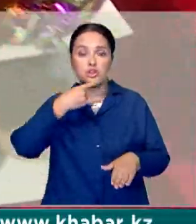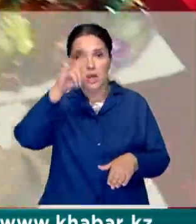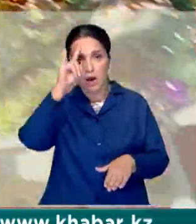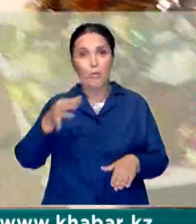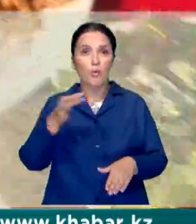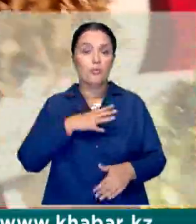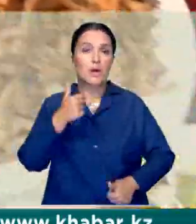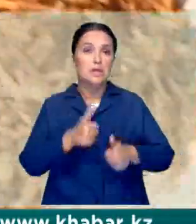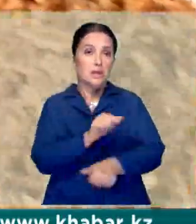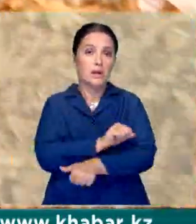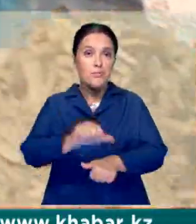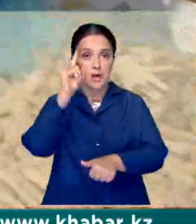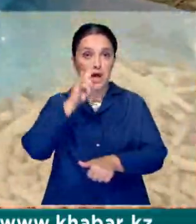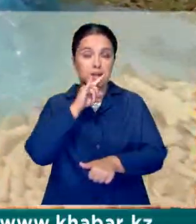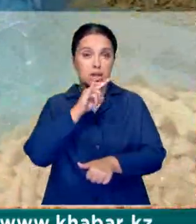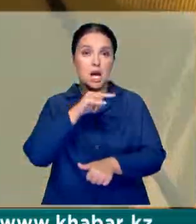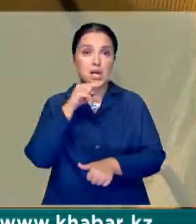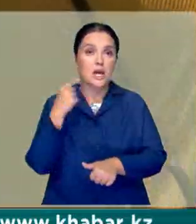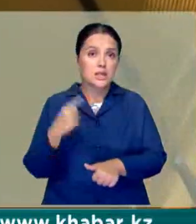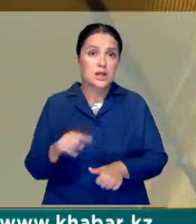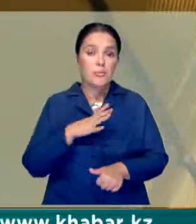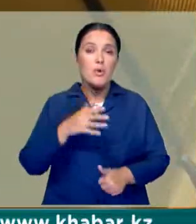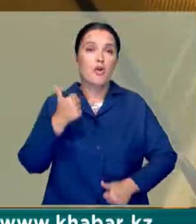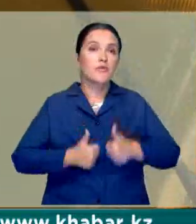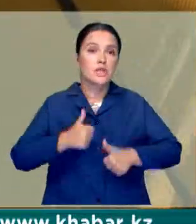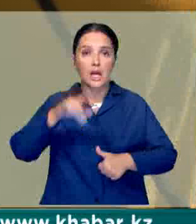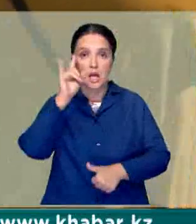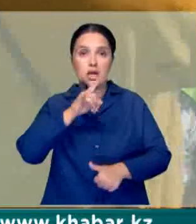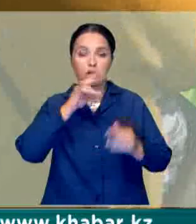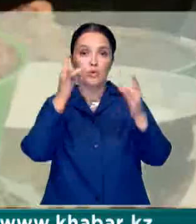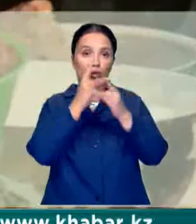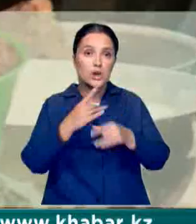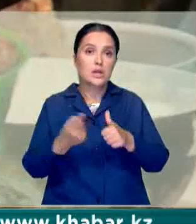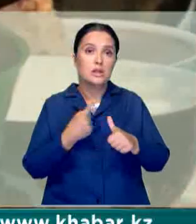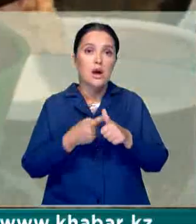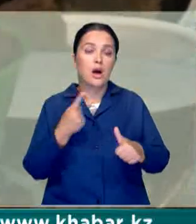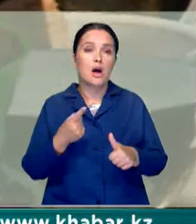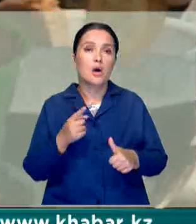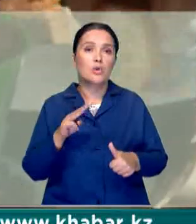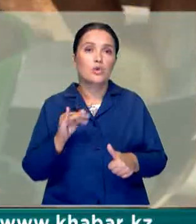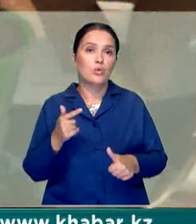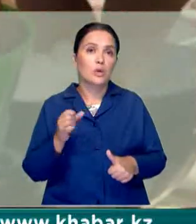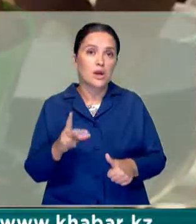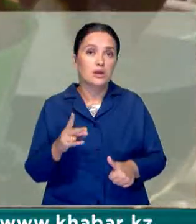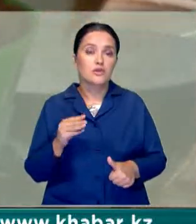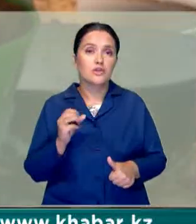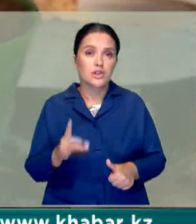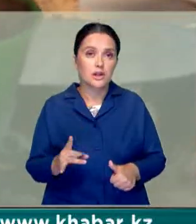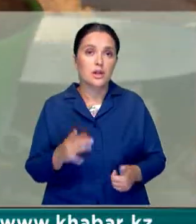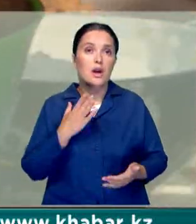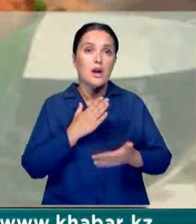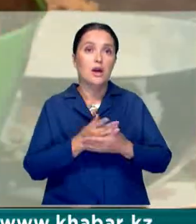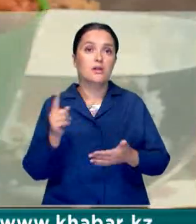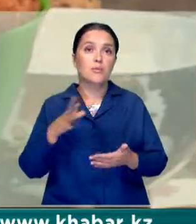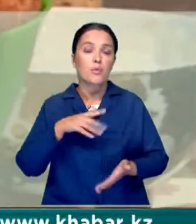приграничном с Казахстаном регионе Российской Федерации прошел фестиваль казахской культуры с символичным названием «Туранжир». Свои